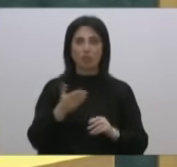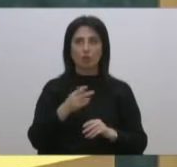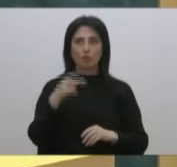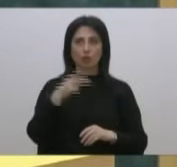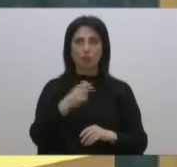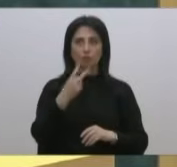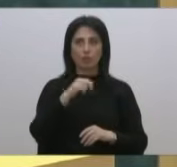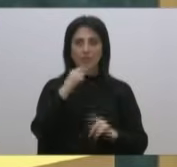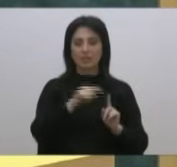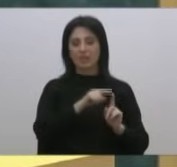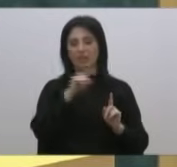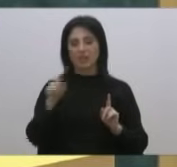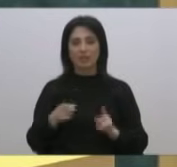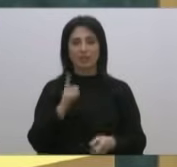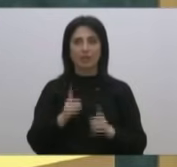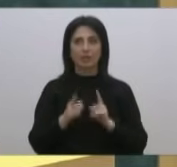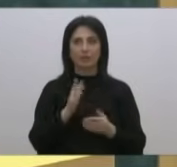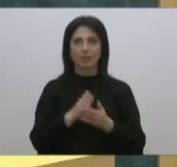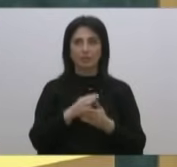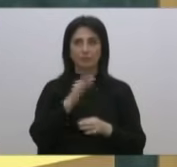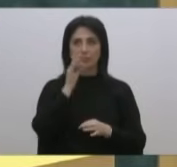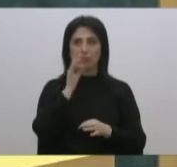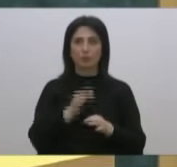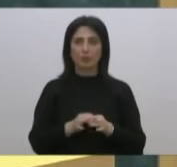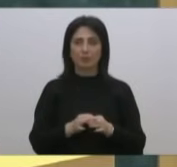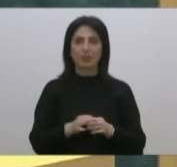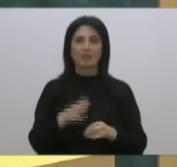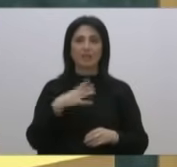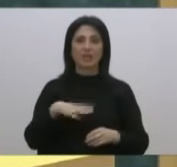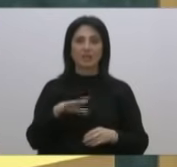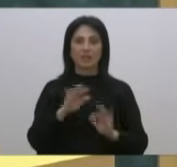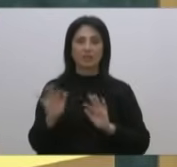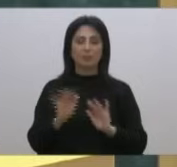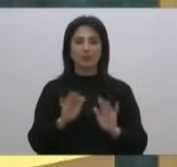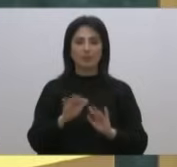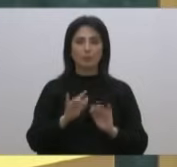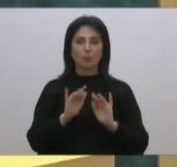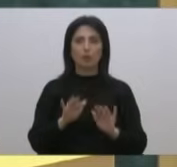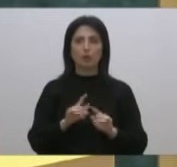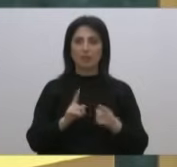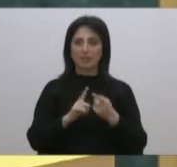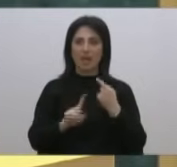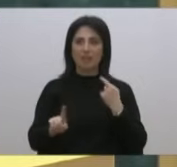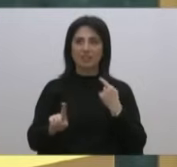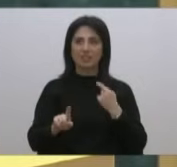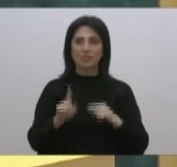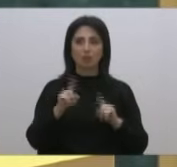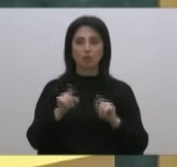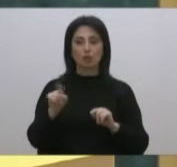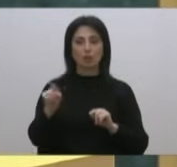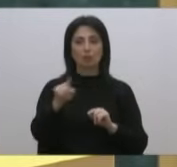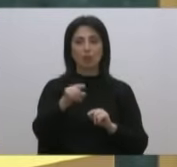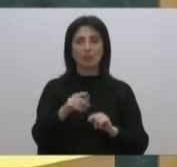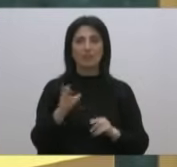რომელიც 2012 წლიდან ნამდვილად არის პასუხისგებელი ქვეყანაში მიმდინარე პროცესებზე. განსხვავებით